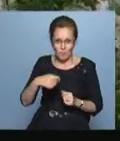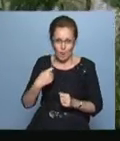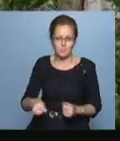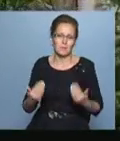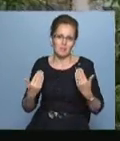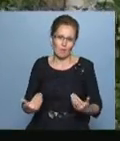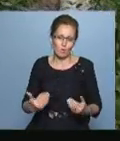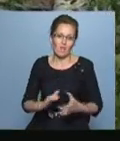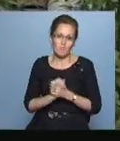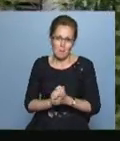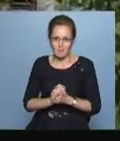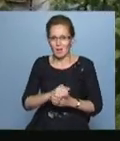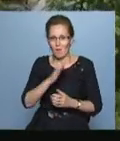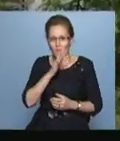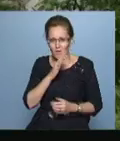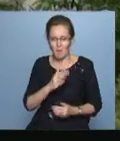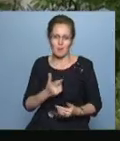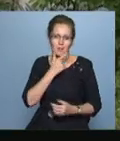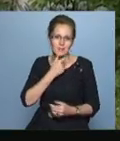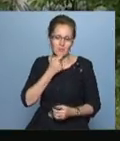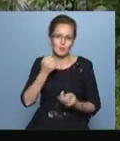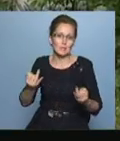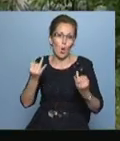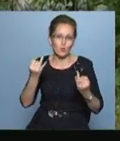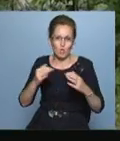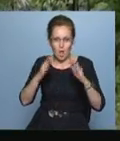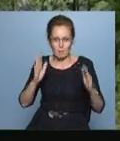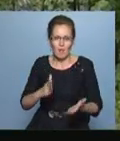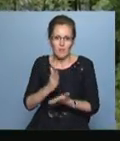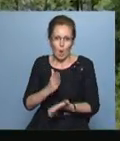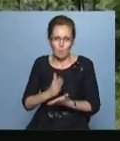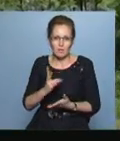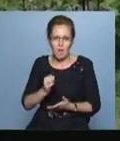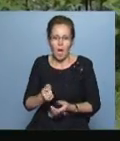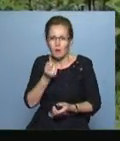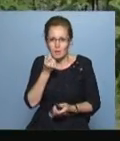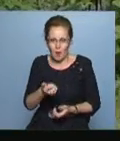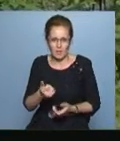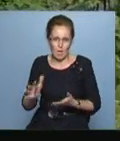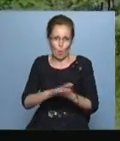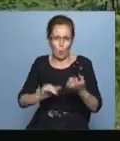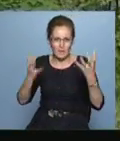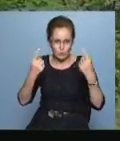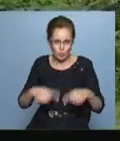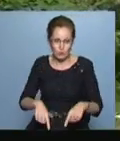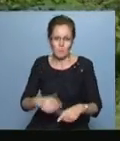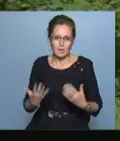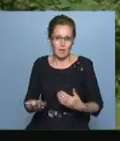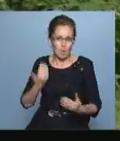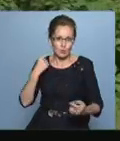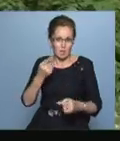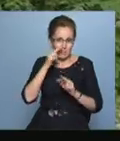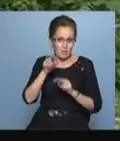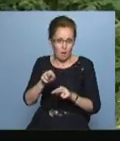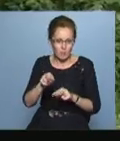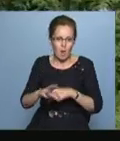мирное время, этот красивейший исторический объект находится на грани уничтожения. Если до перестройки за ним хоть как-то следили, после